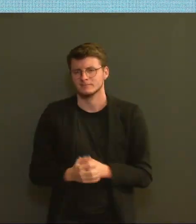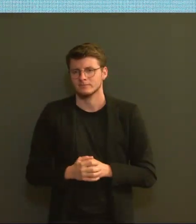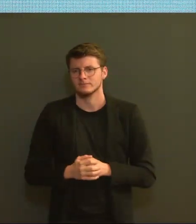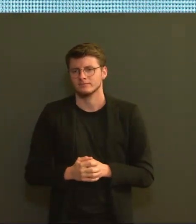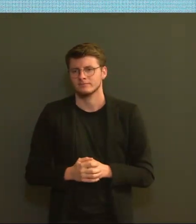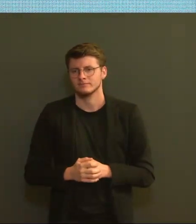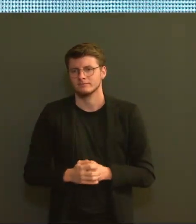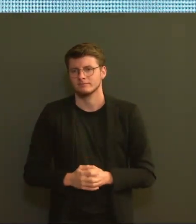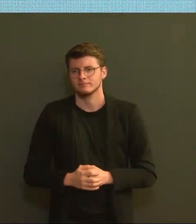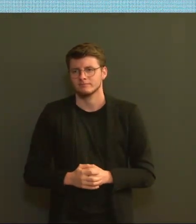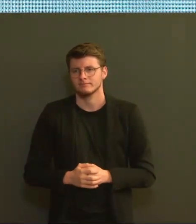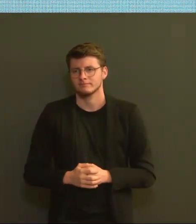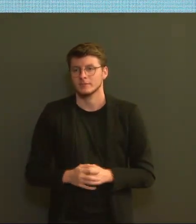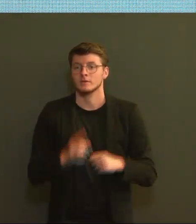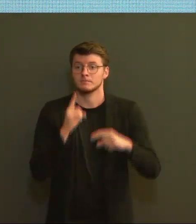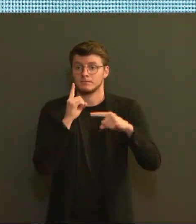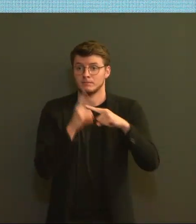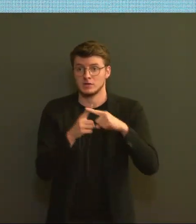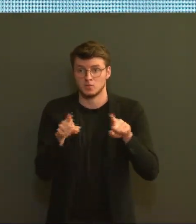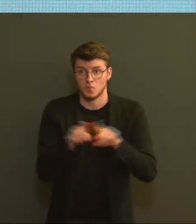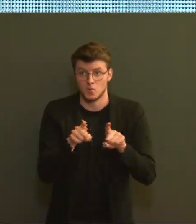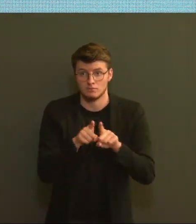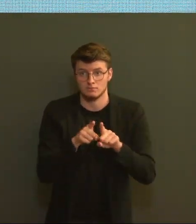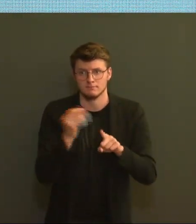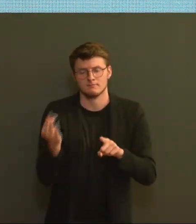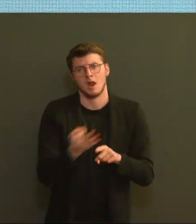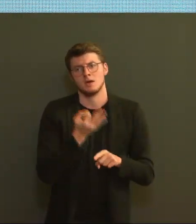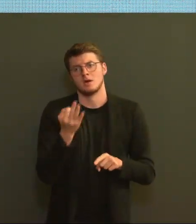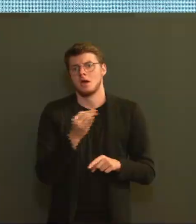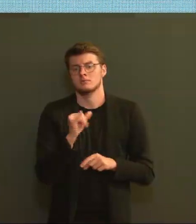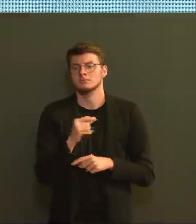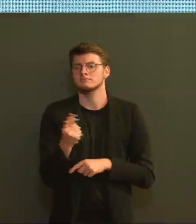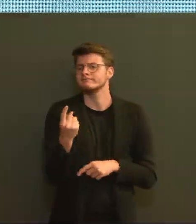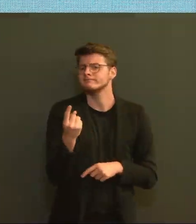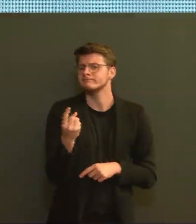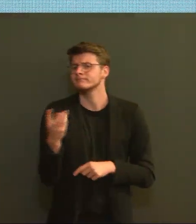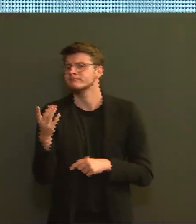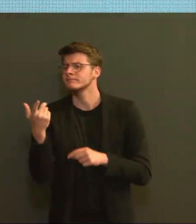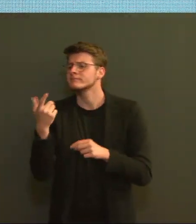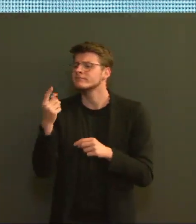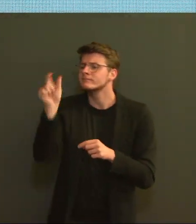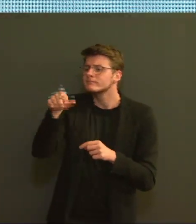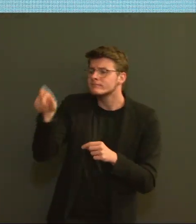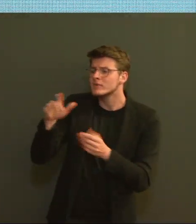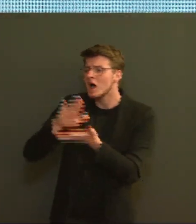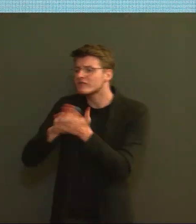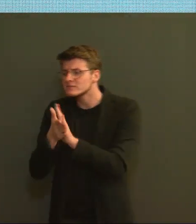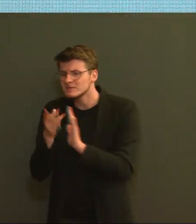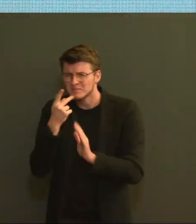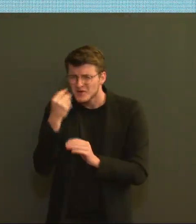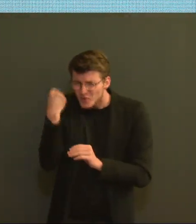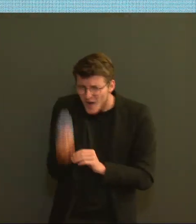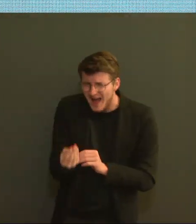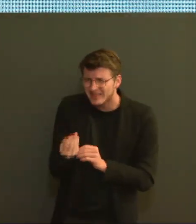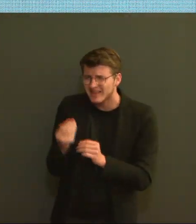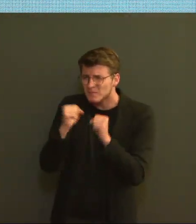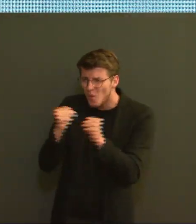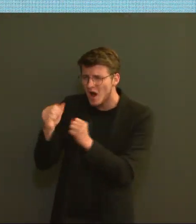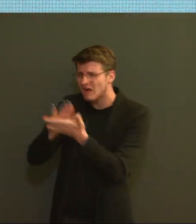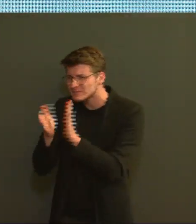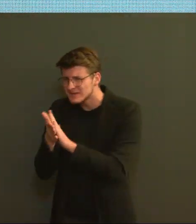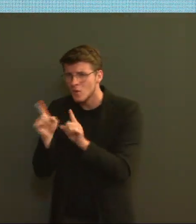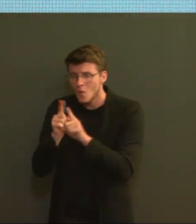Beperk daarnaast ook het aantal mensen waarmee u afspreekt. En doe dat liefst in open lucht. En